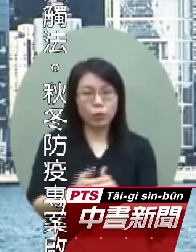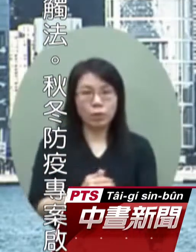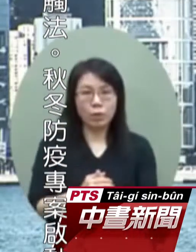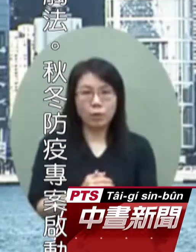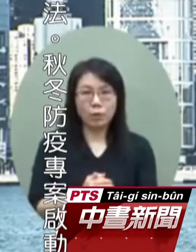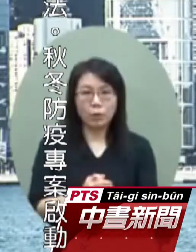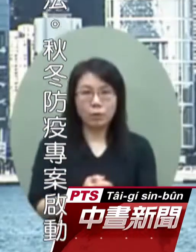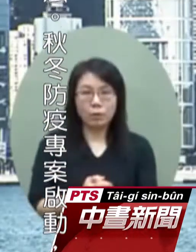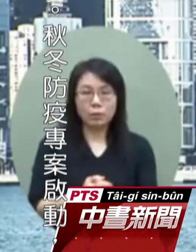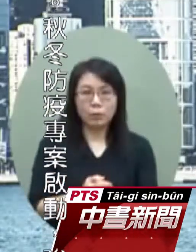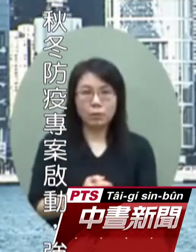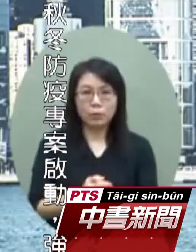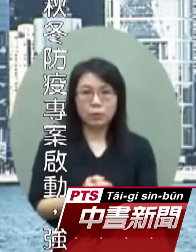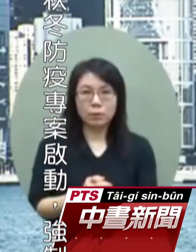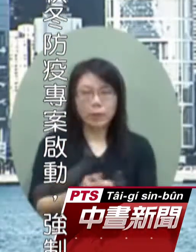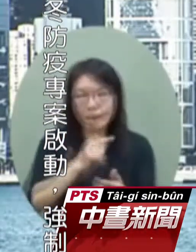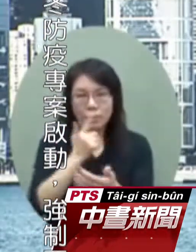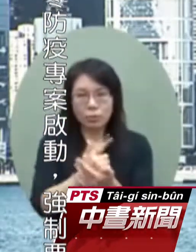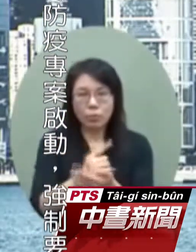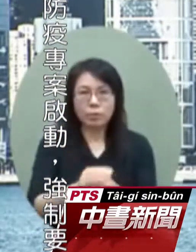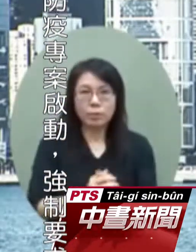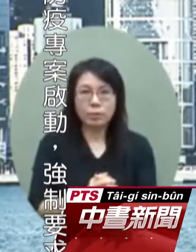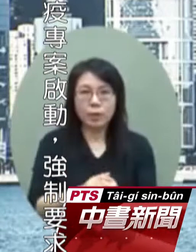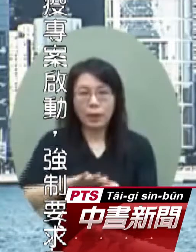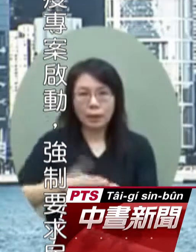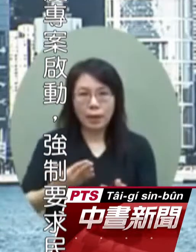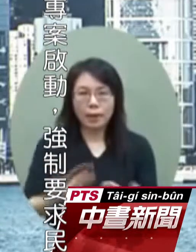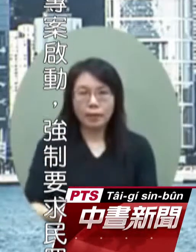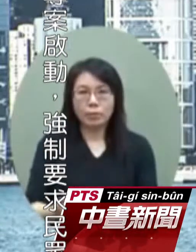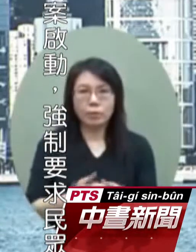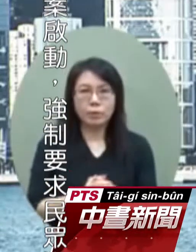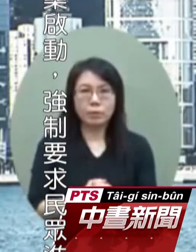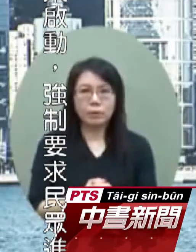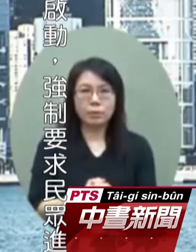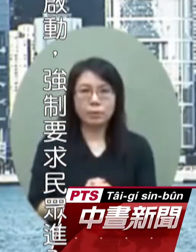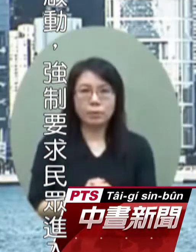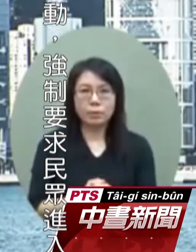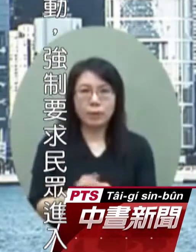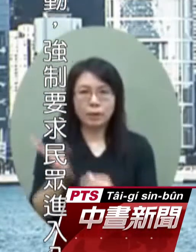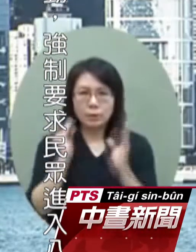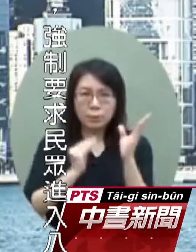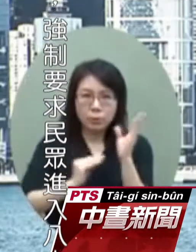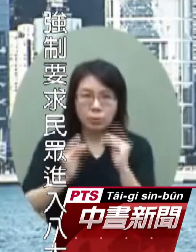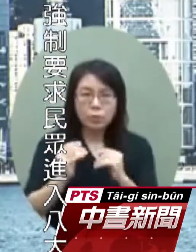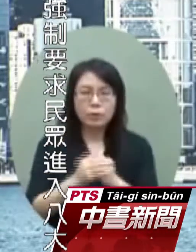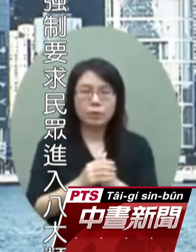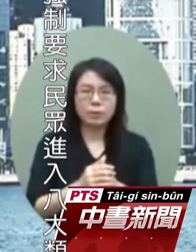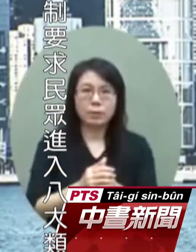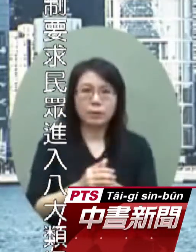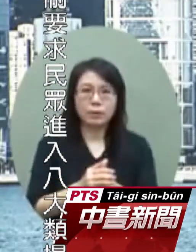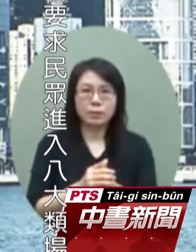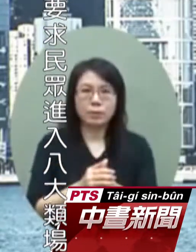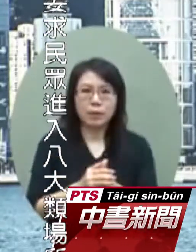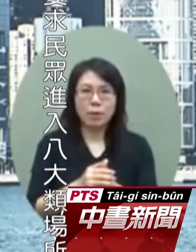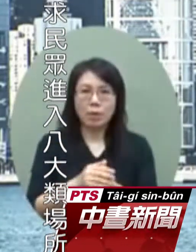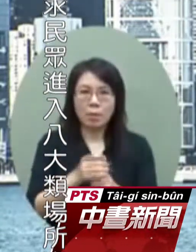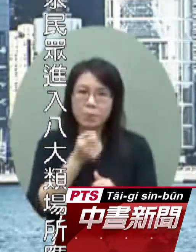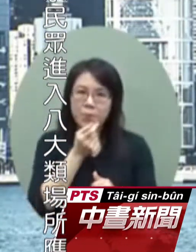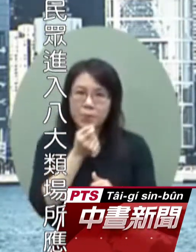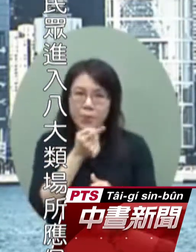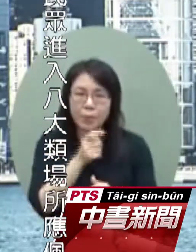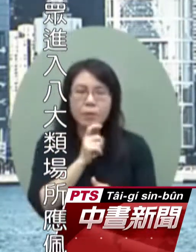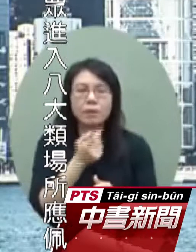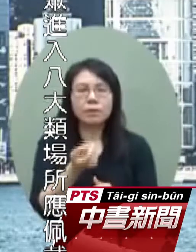它當然仍然有改善的地方，但是今次呢在那個消息的漏了出去呢